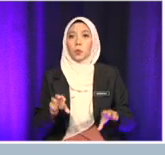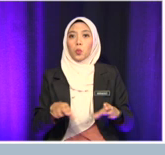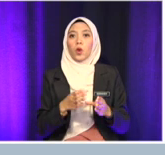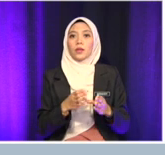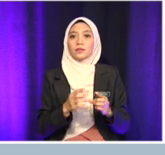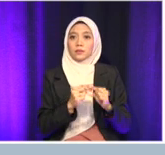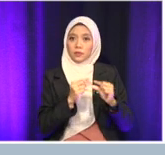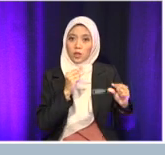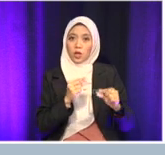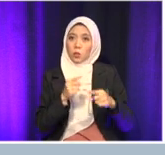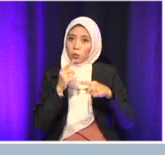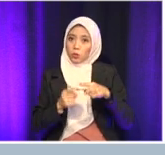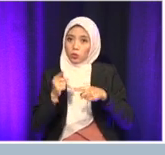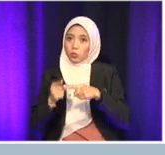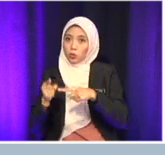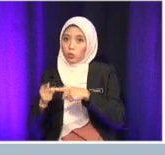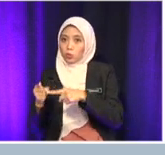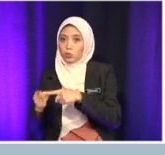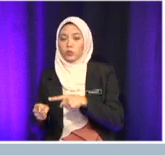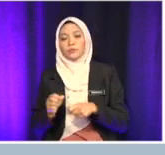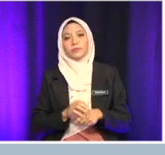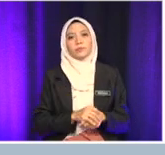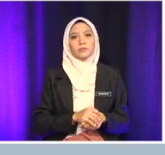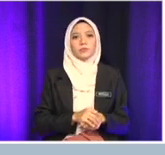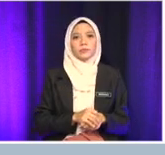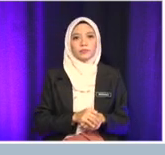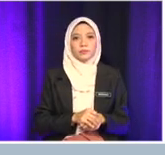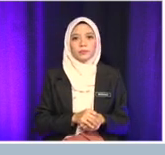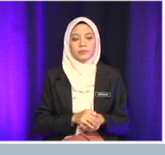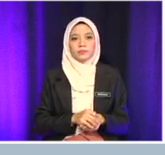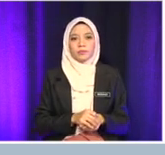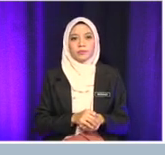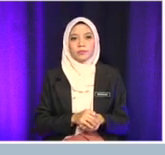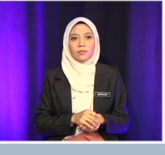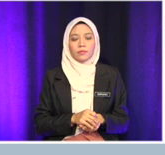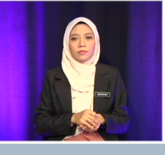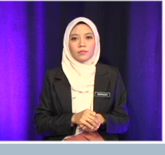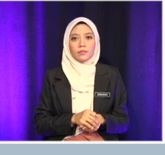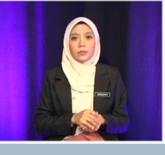karena simbol ketat samaannya tiada sama dengan